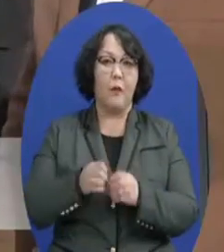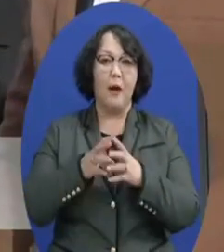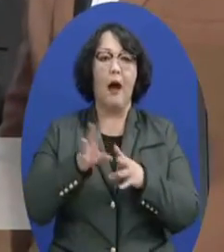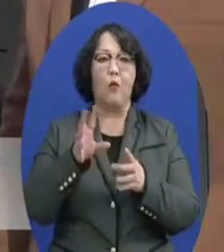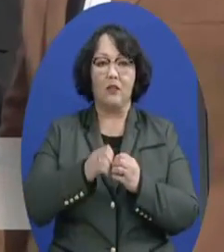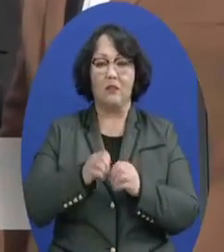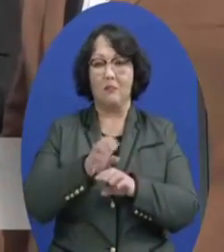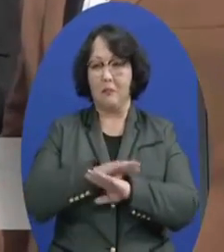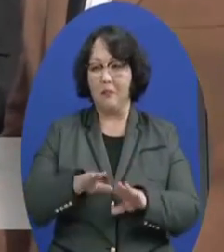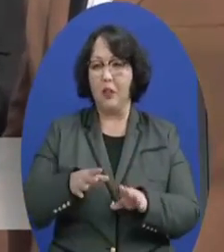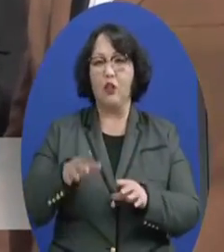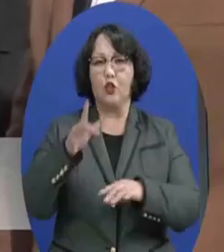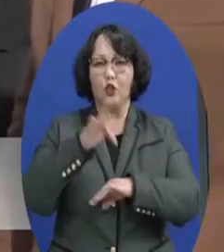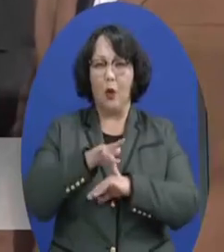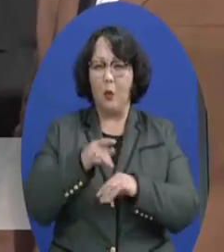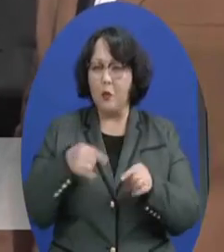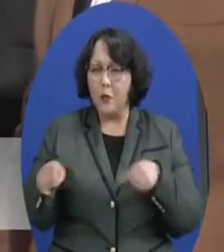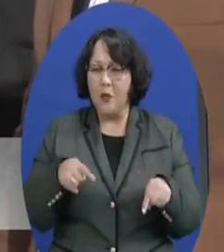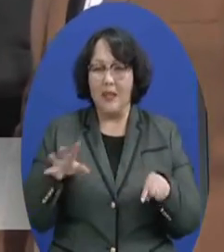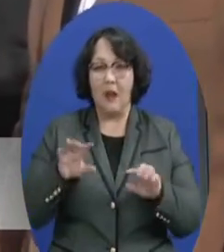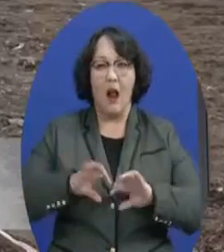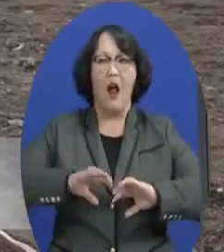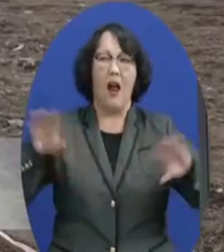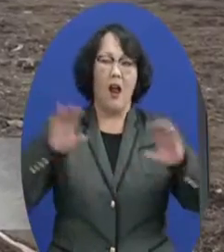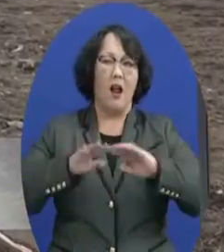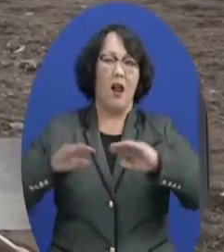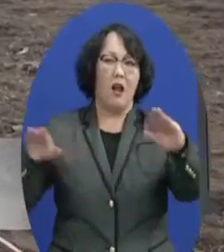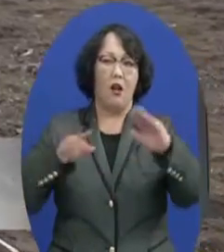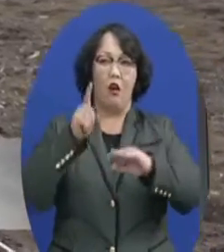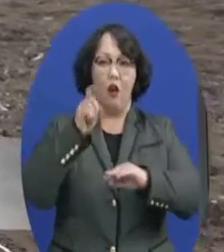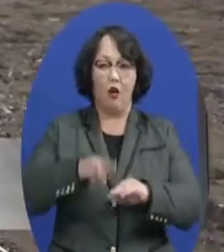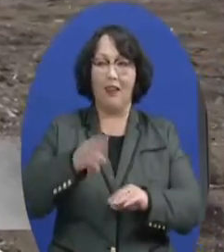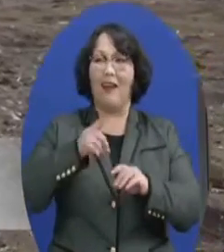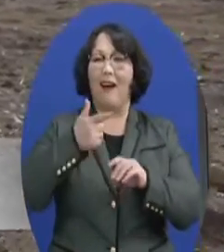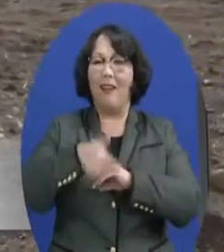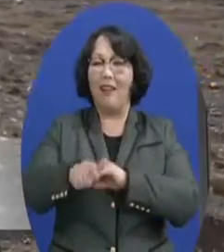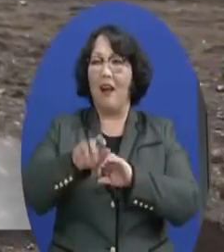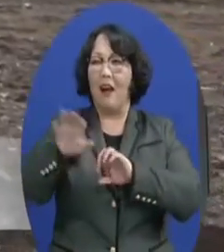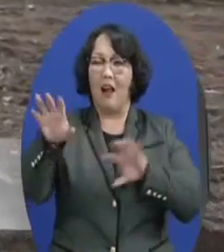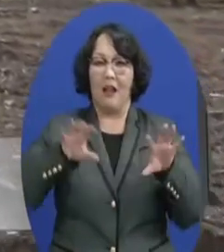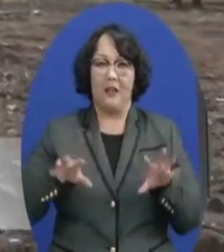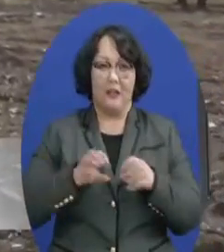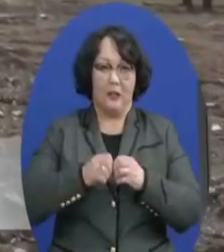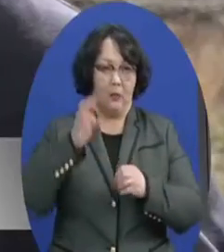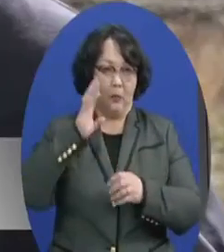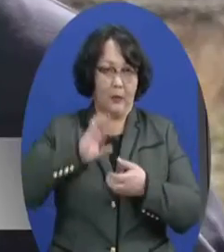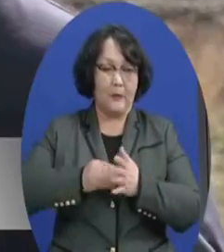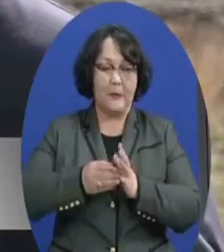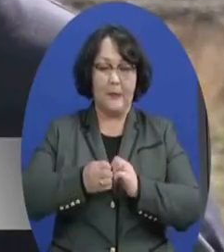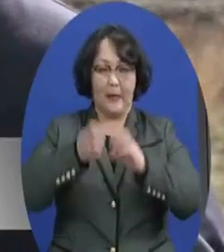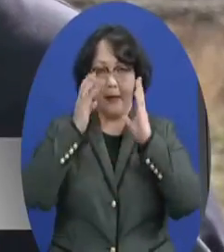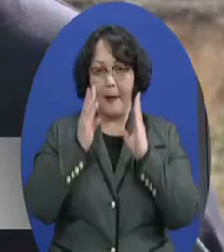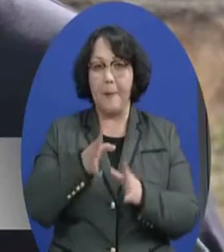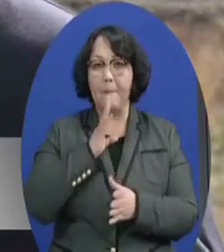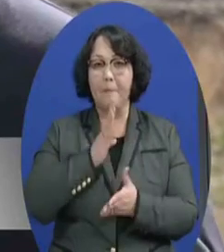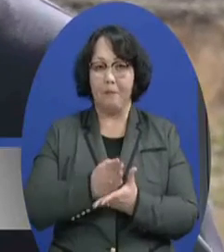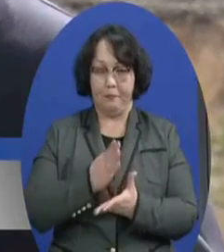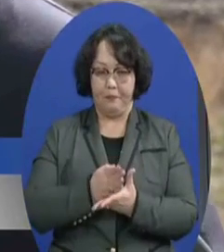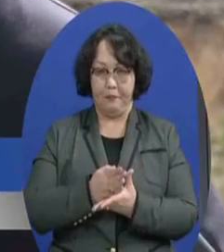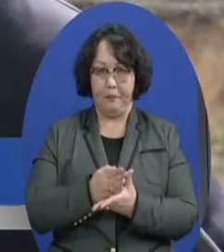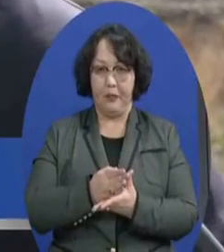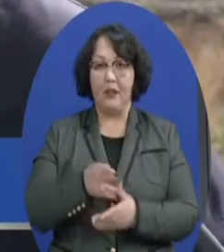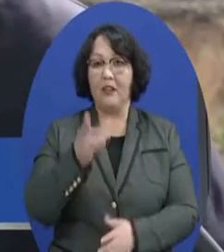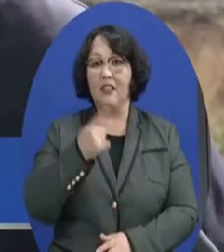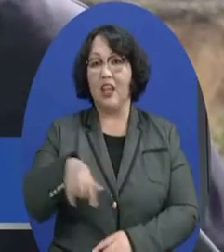зөвхөн төв талбай тойрдог биш, хотод хэлсэн төвлөрлийг сааруулах чиглэлд бодлогоор анхаарна гэдгээ мэдгэцсэн юм. Төсвийн төвдөр